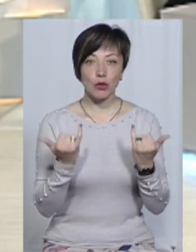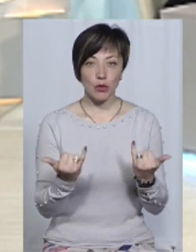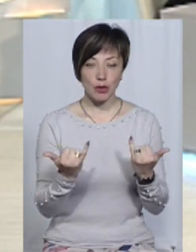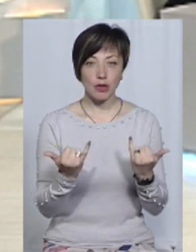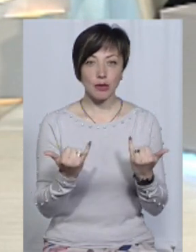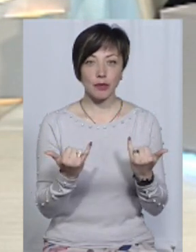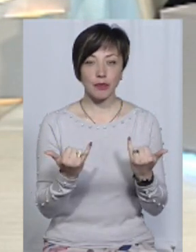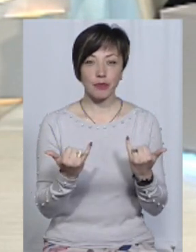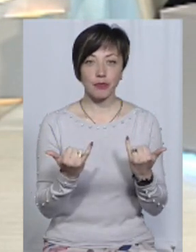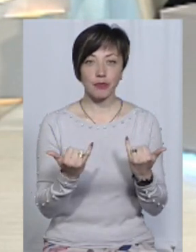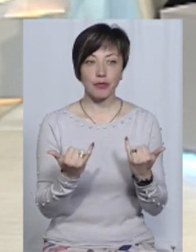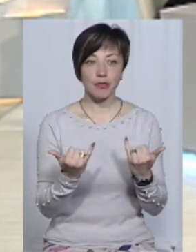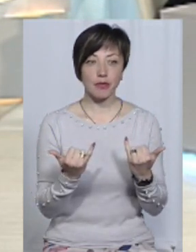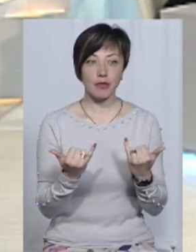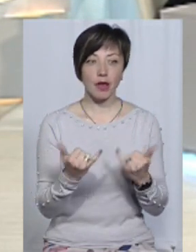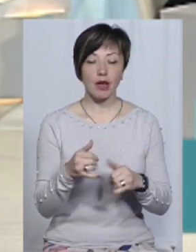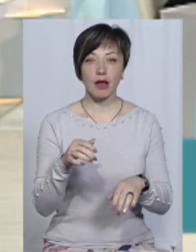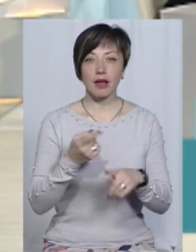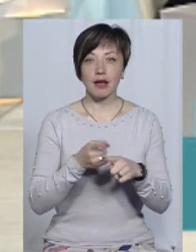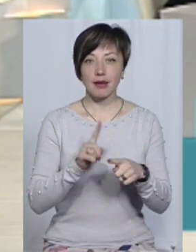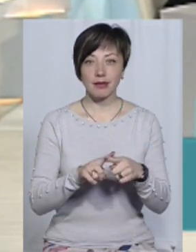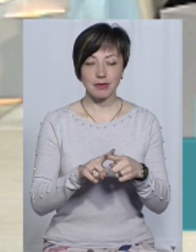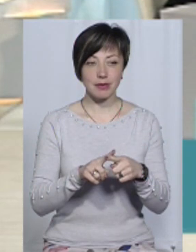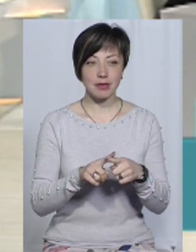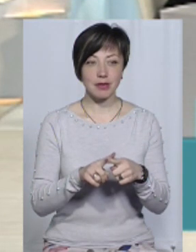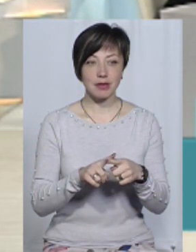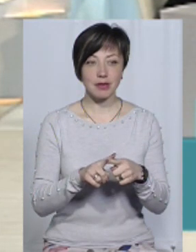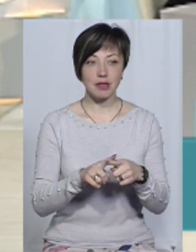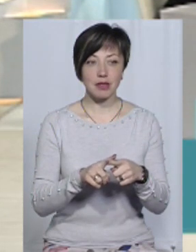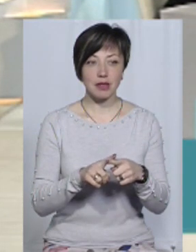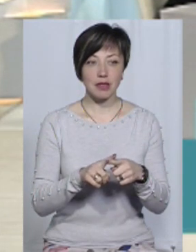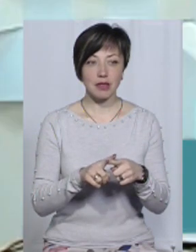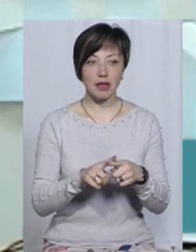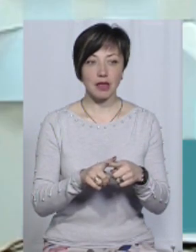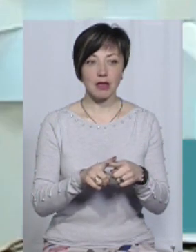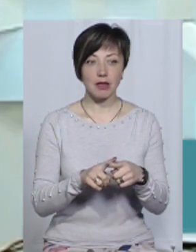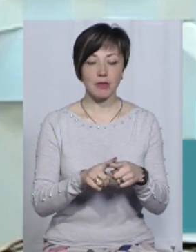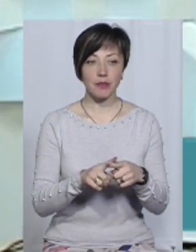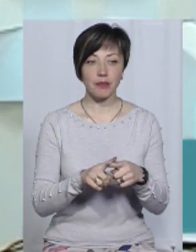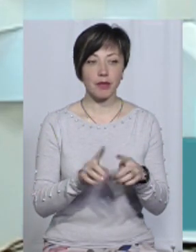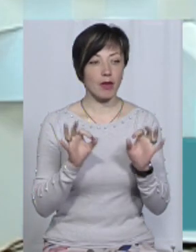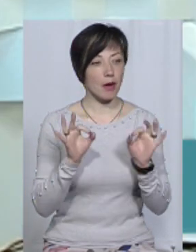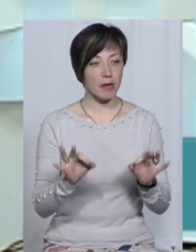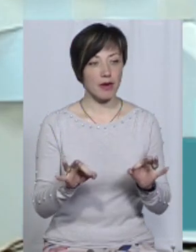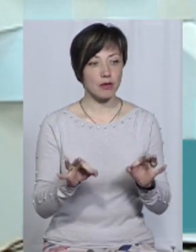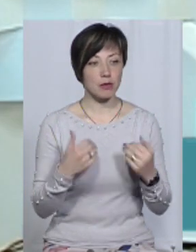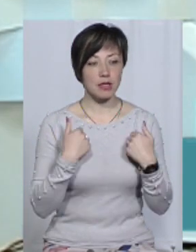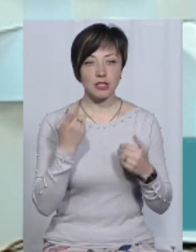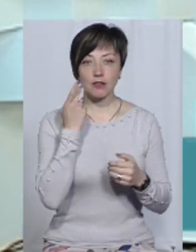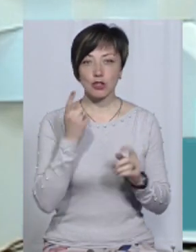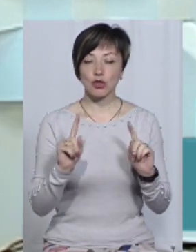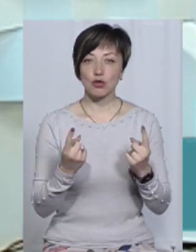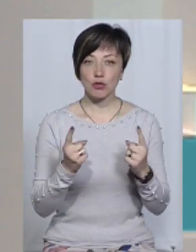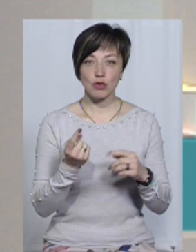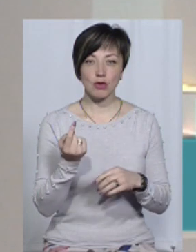сьогодні дощики весняні вимивають люди, своїми ручками достають. Направду, от мене завжди